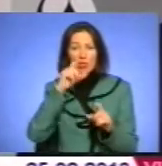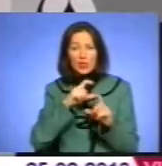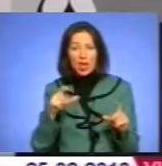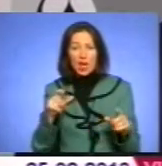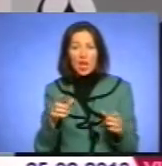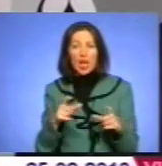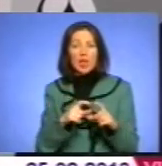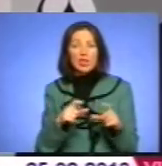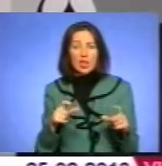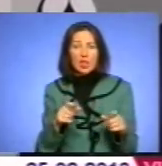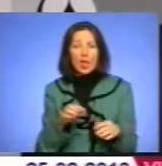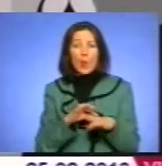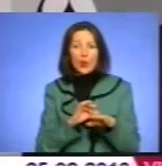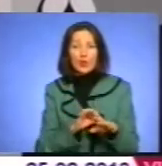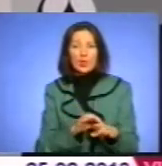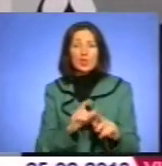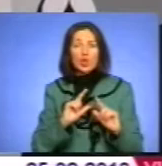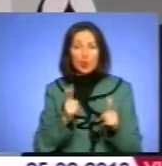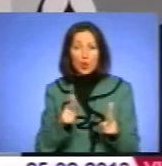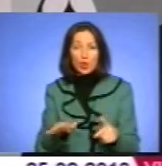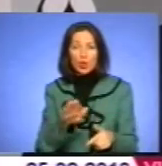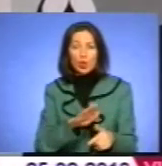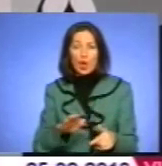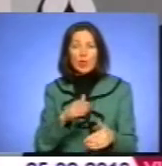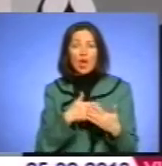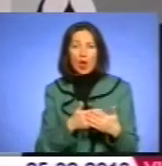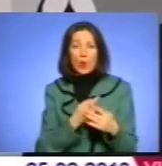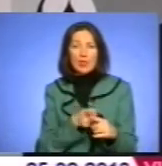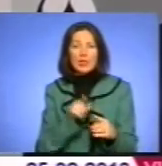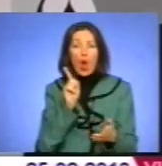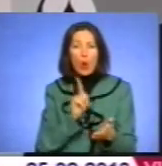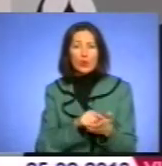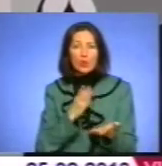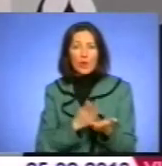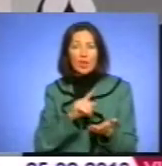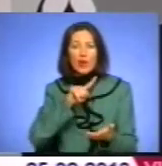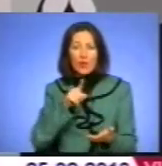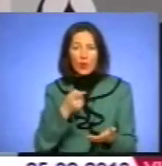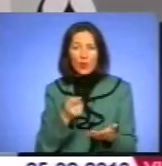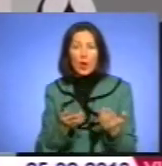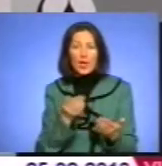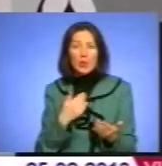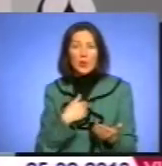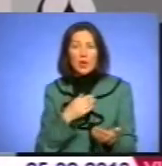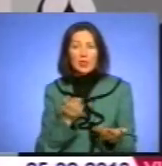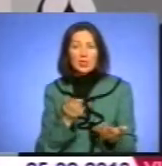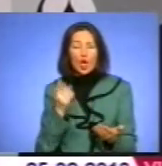обов'язково за згодою територіальних громад. Це обов'язкова є вимога і якби ми десь не чули якусь